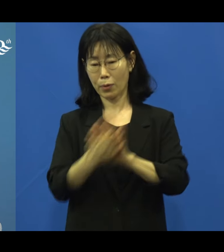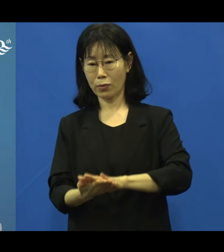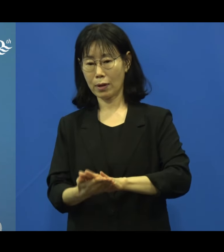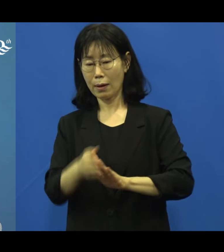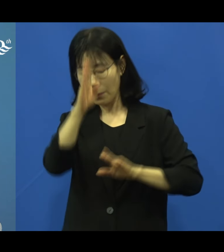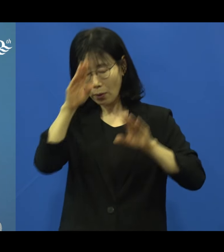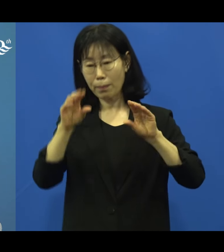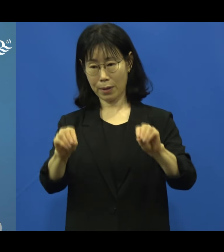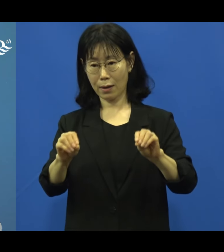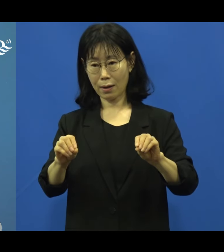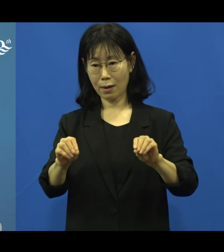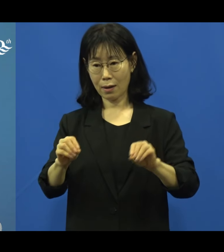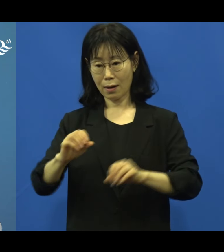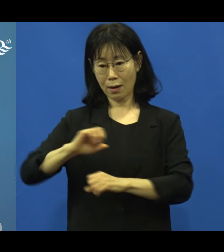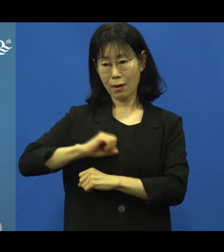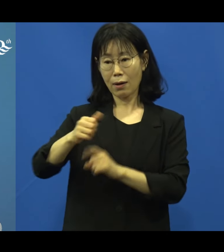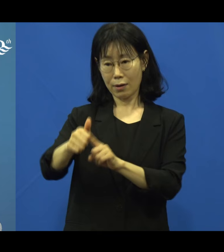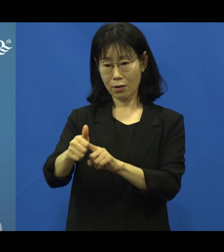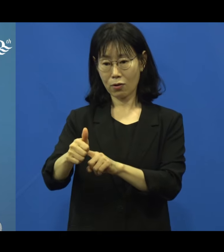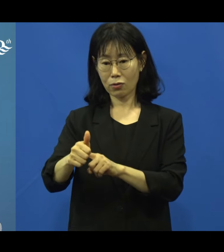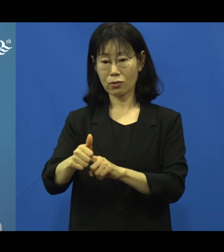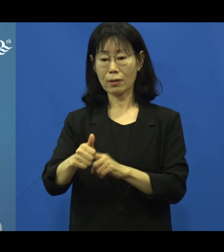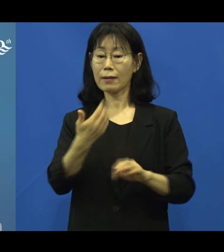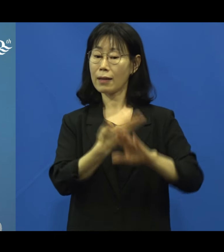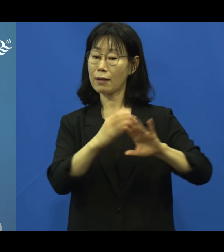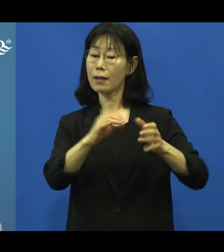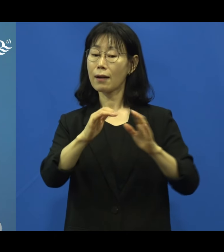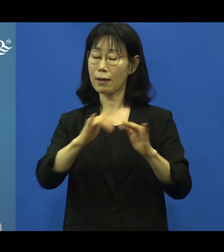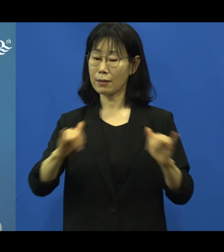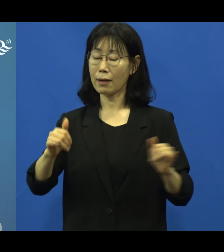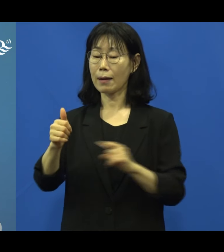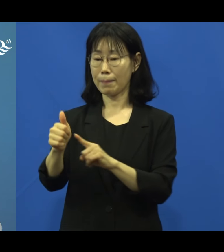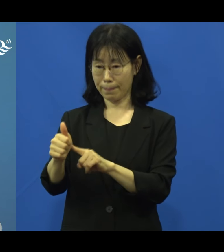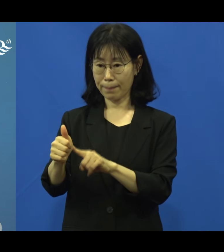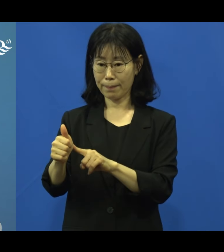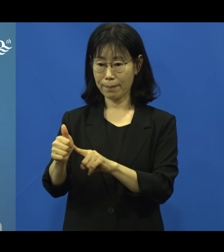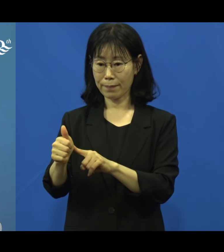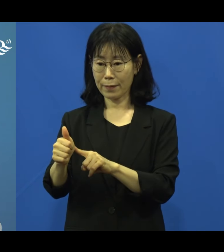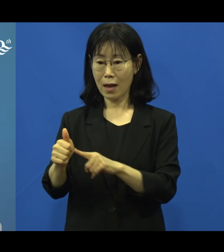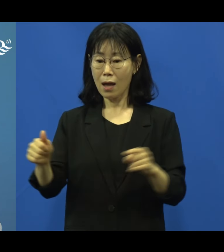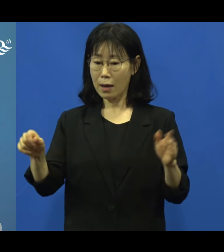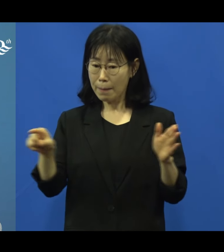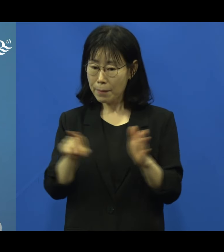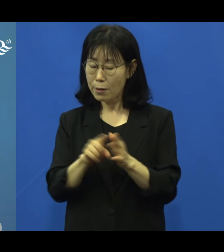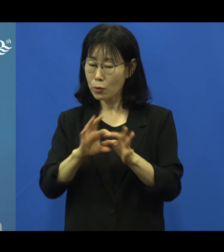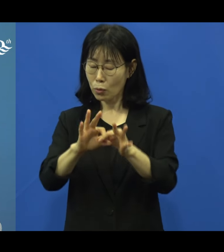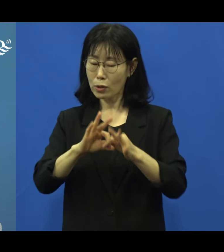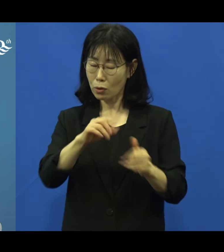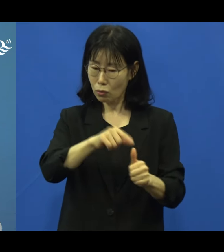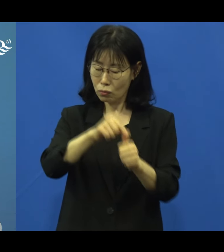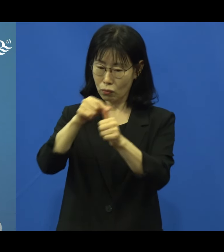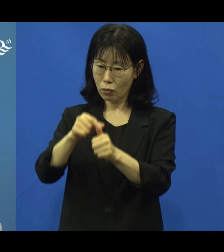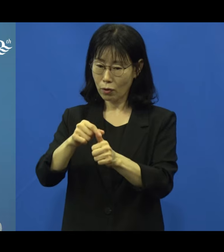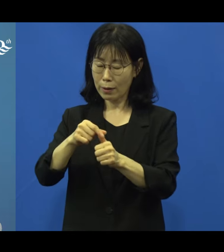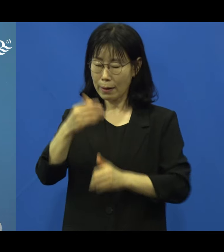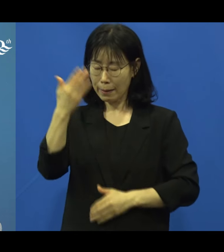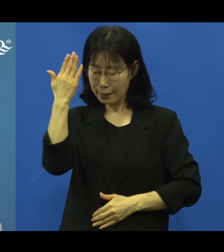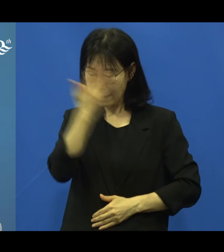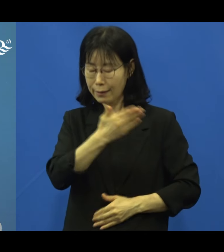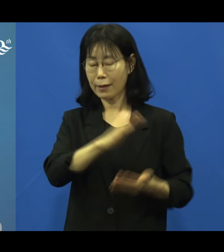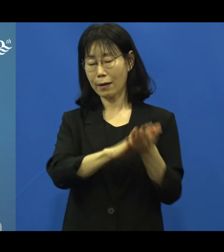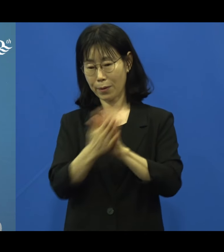아니에요. 이방인이에요. 그럼에도 믿음으로 구원을 얻었다는 것을 시사해 주는 바가 무엇입니까? 여러분, 오늘 이 본문의